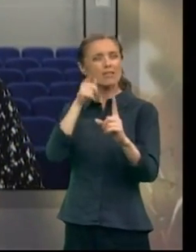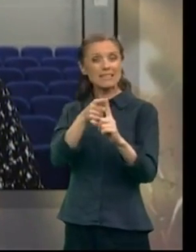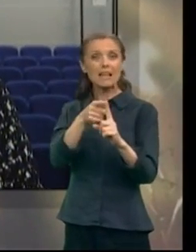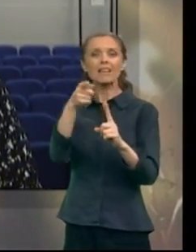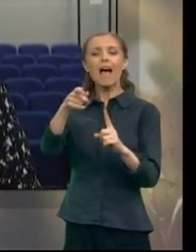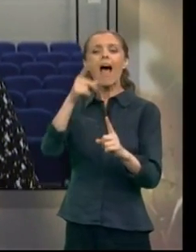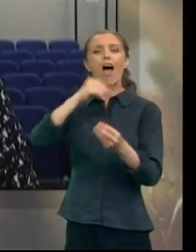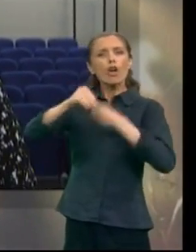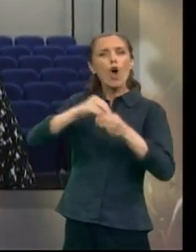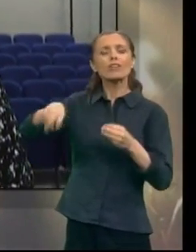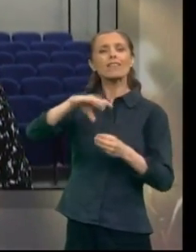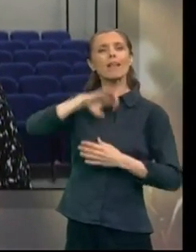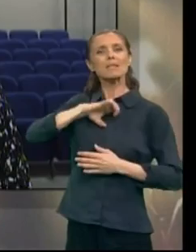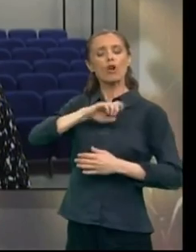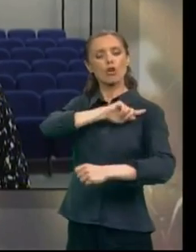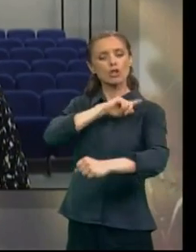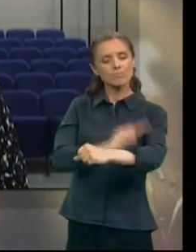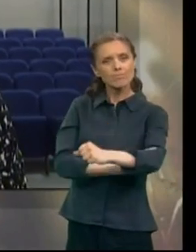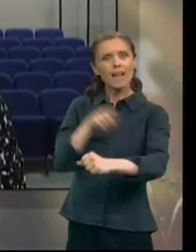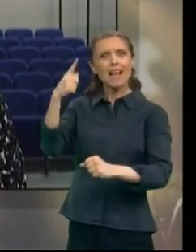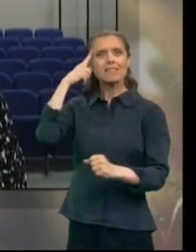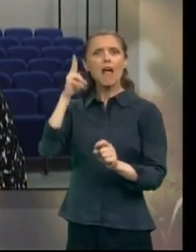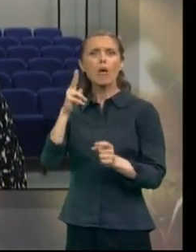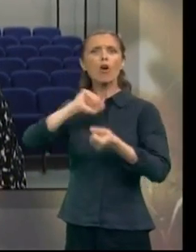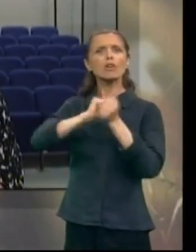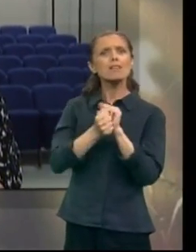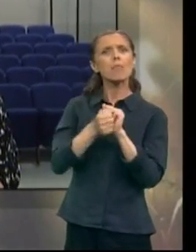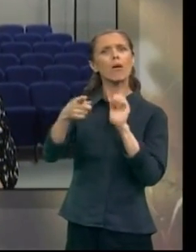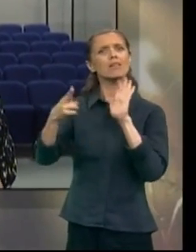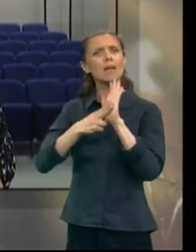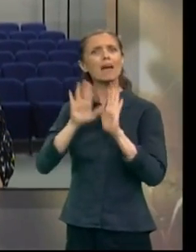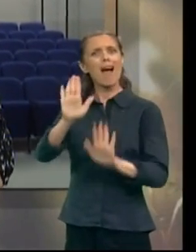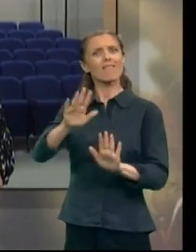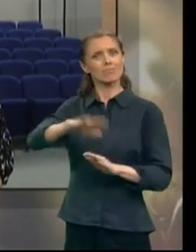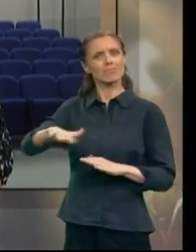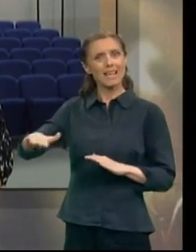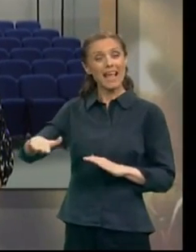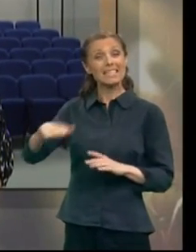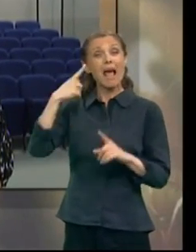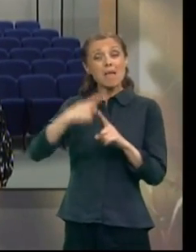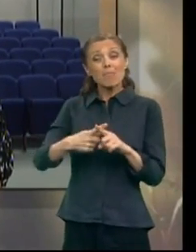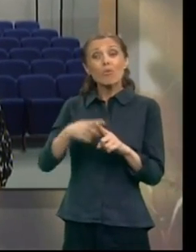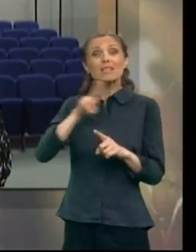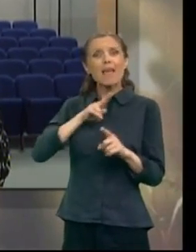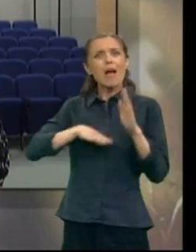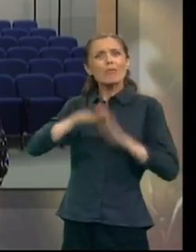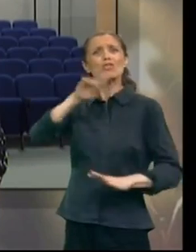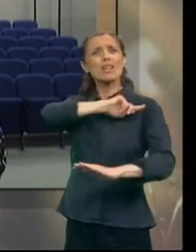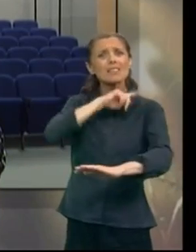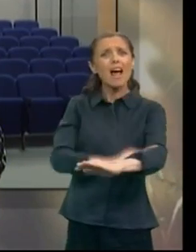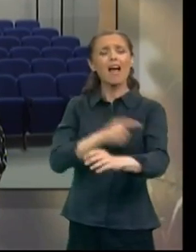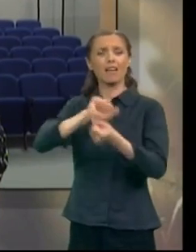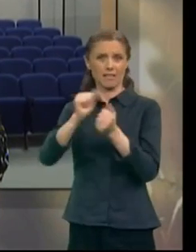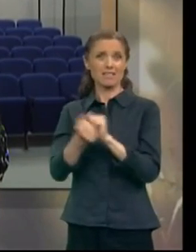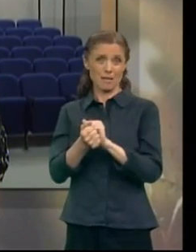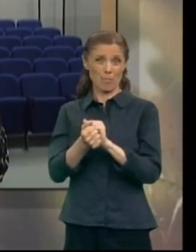osnaživanje roditelja, zastupanje svoje dece, veća snaga da se bore za prava svoje dece